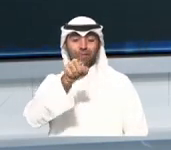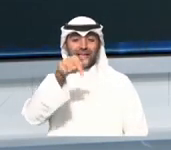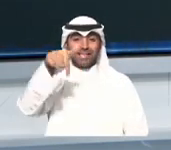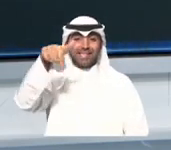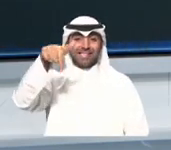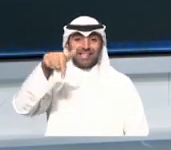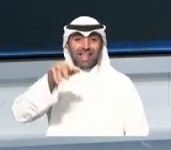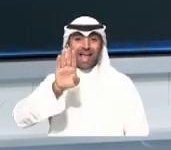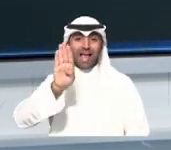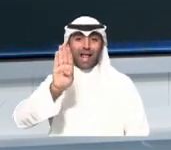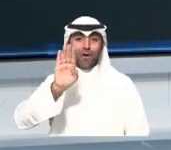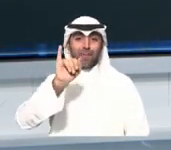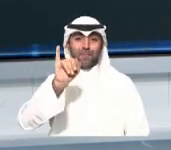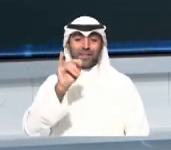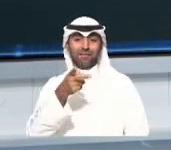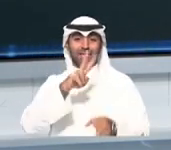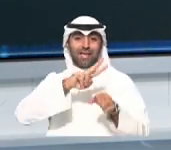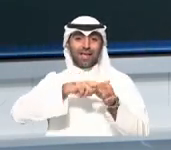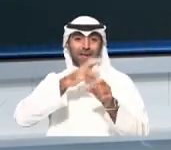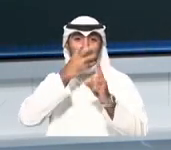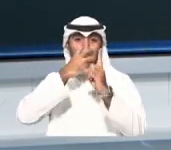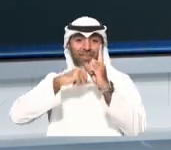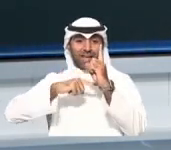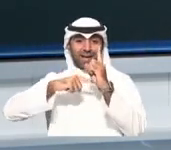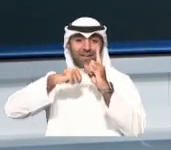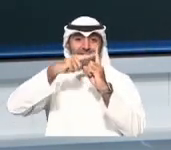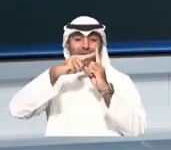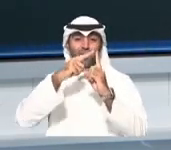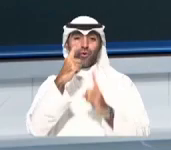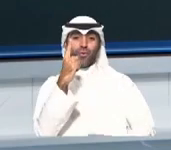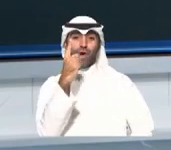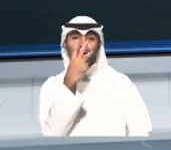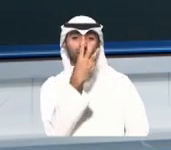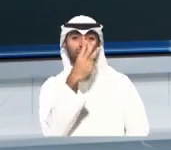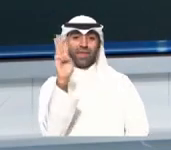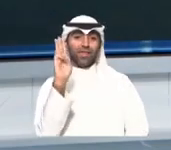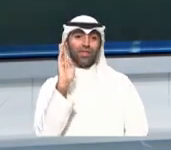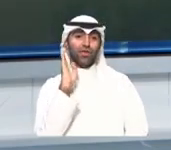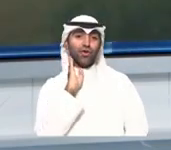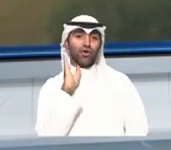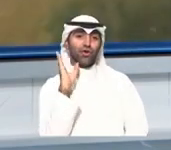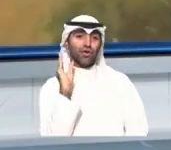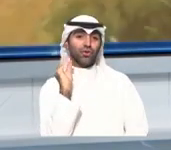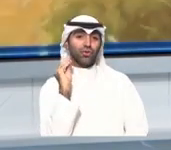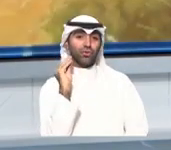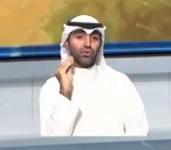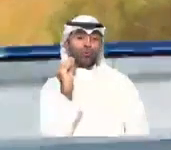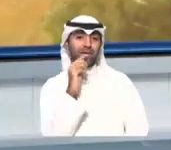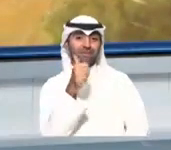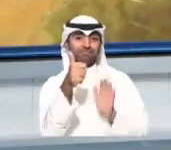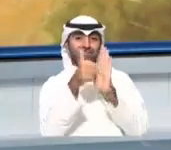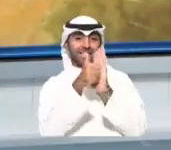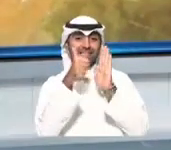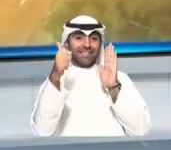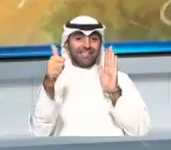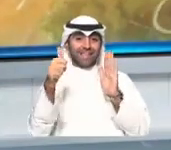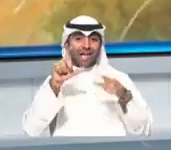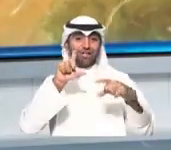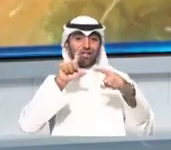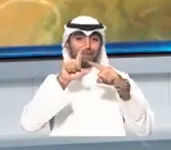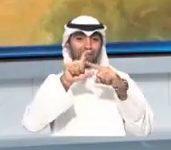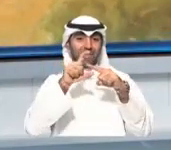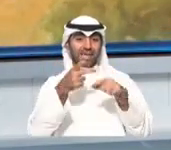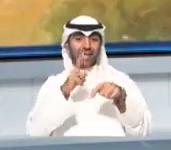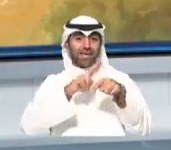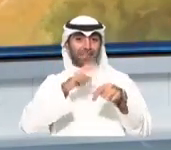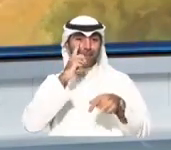نسبية متدنية 24%، أما الرؤية الأفقية جيدة تزيد عن 12 كيلو. صور الأقمار الصناعية توضح السماء صافية